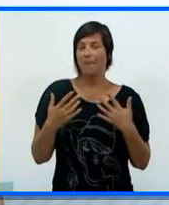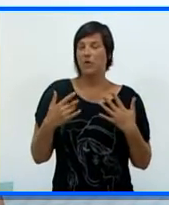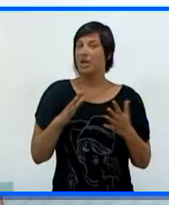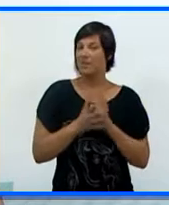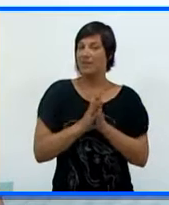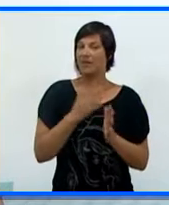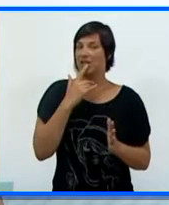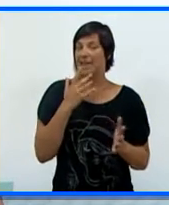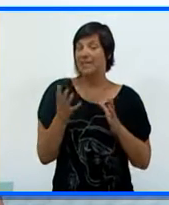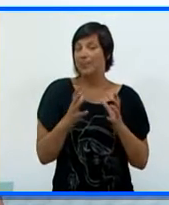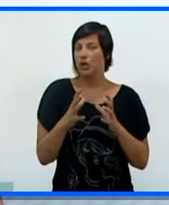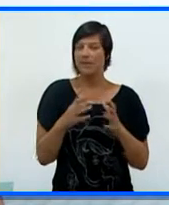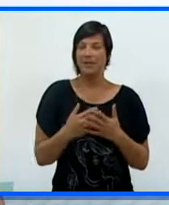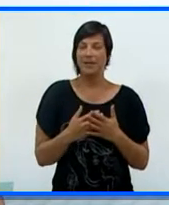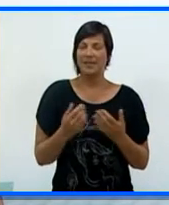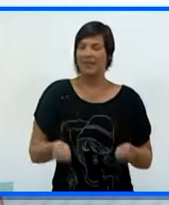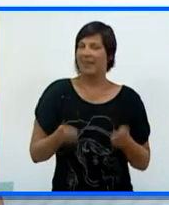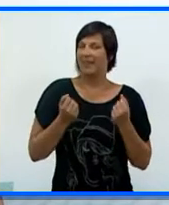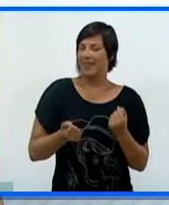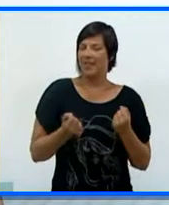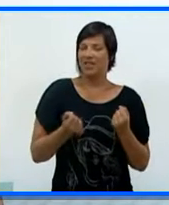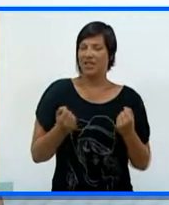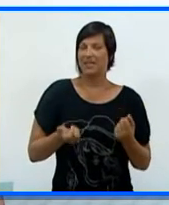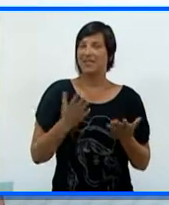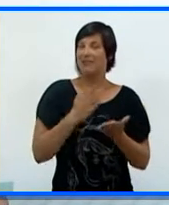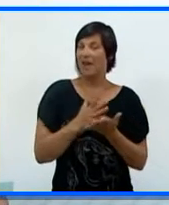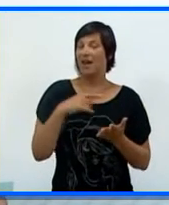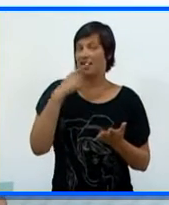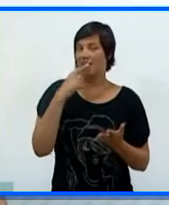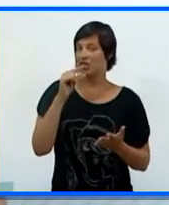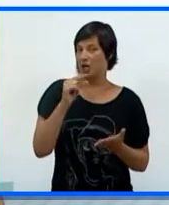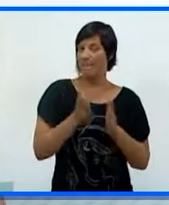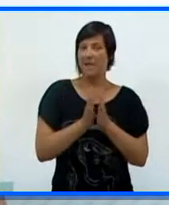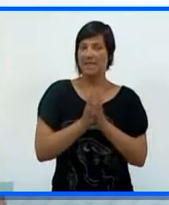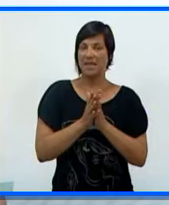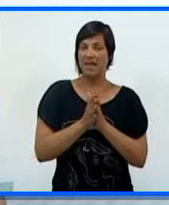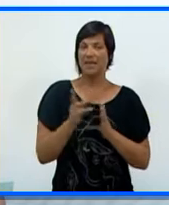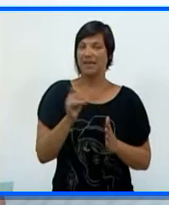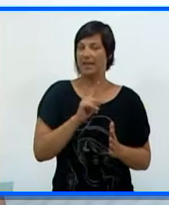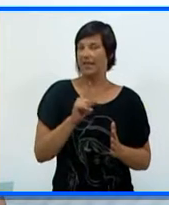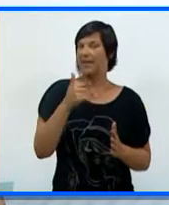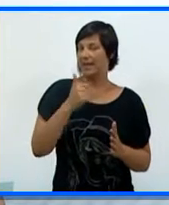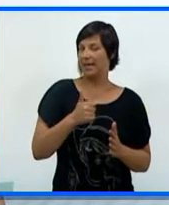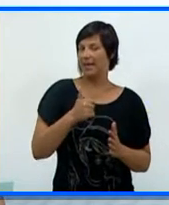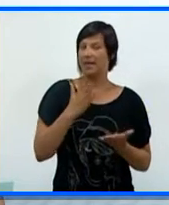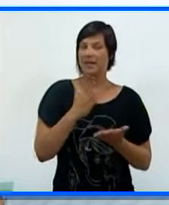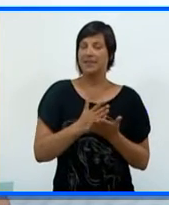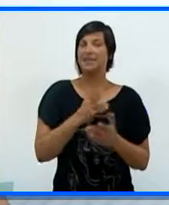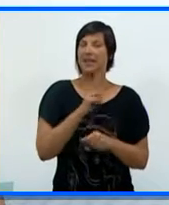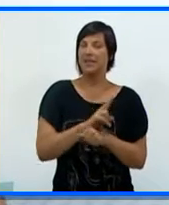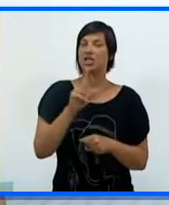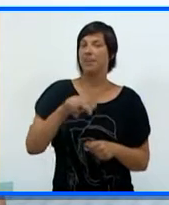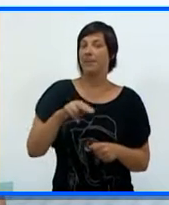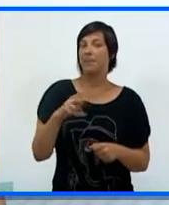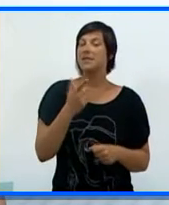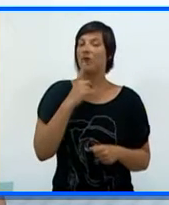taj znakovni jezik specifičan? Pa težak je, svaka riječ ima znak svoj i nema univerzalni, svaka